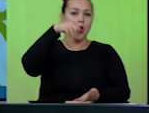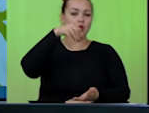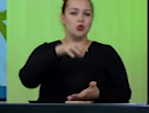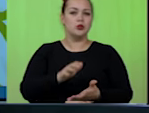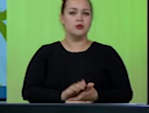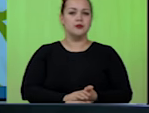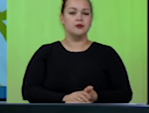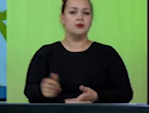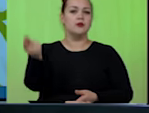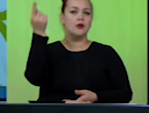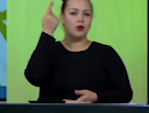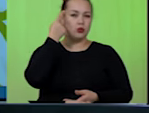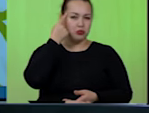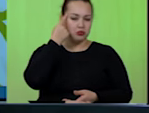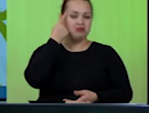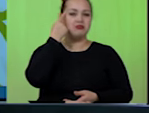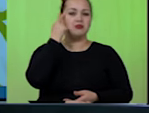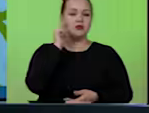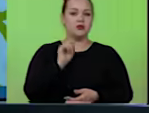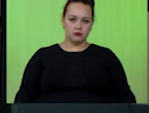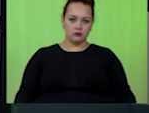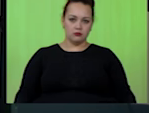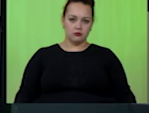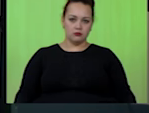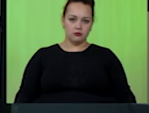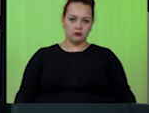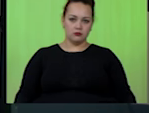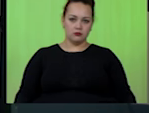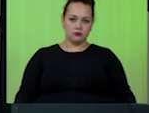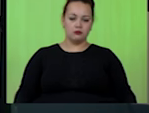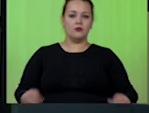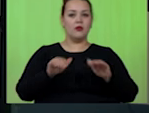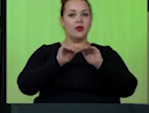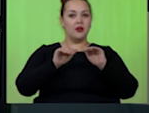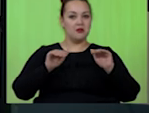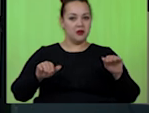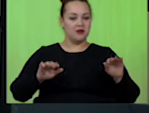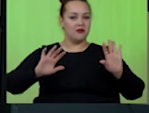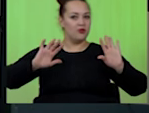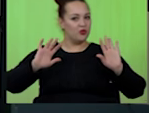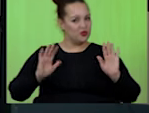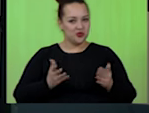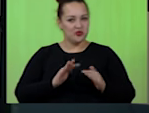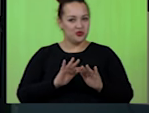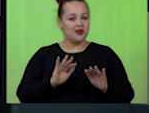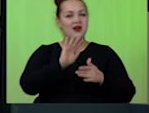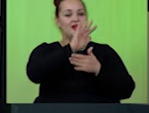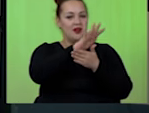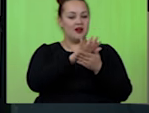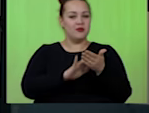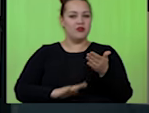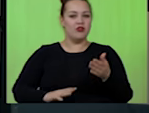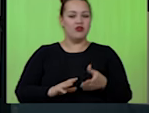Я думаю, вы догадались. Ребята, Вы не устали? Тогда продолжаем